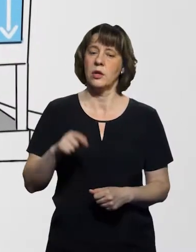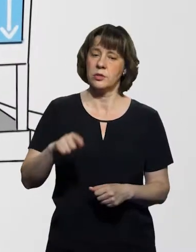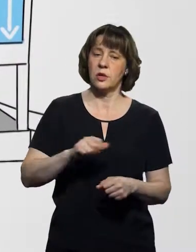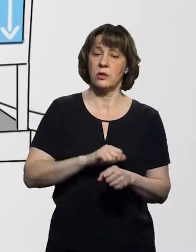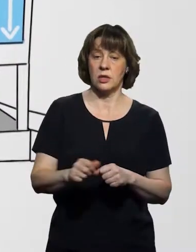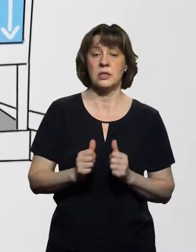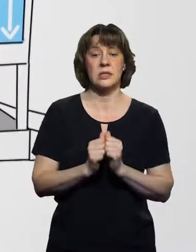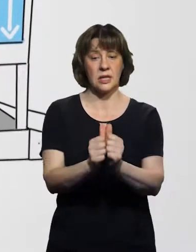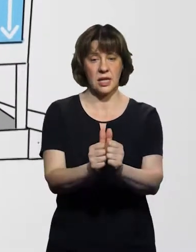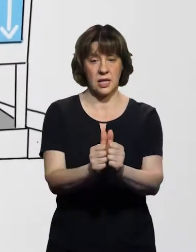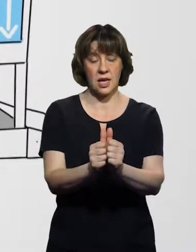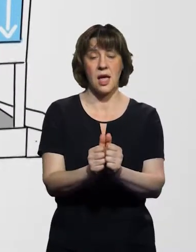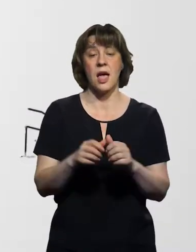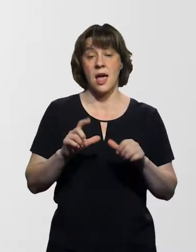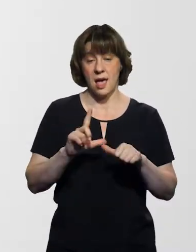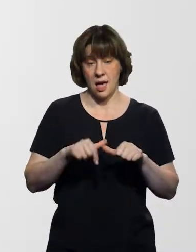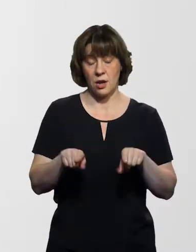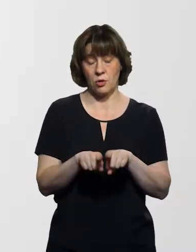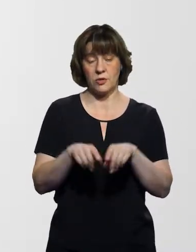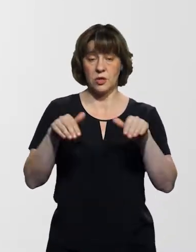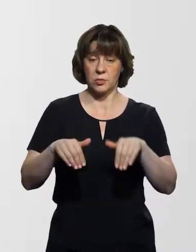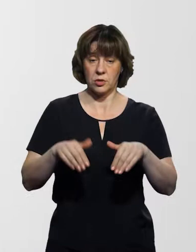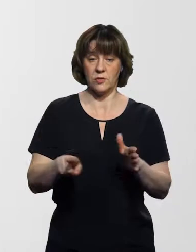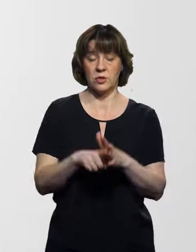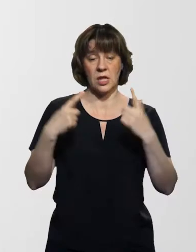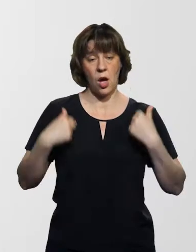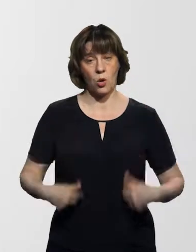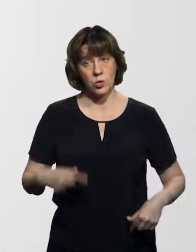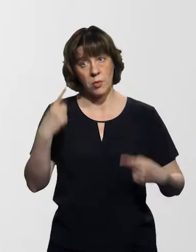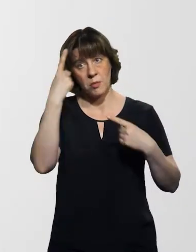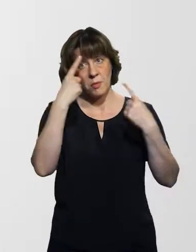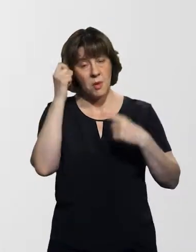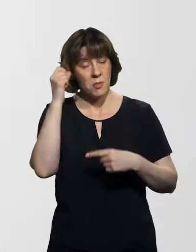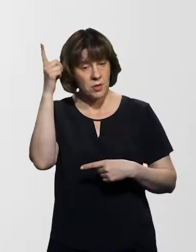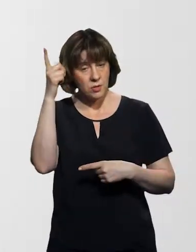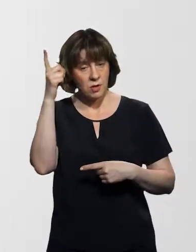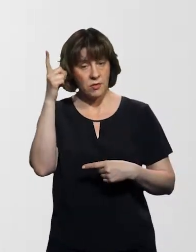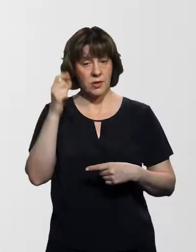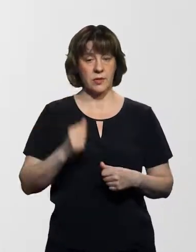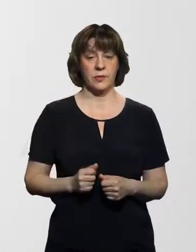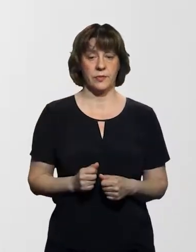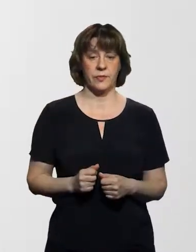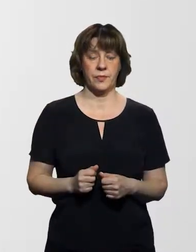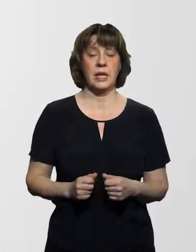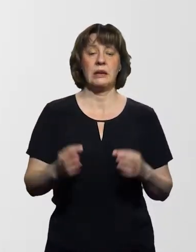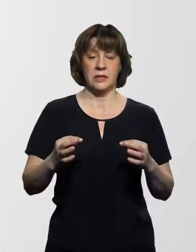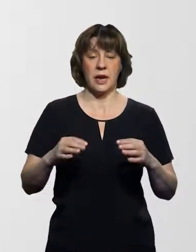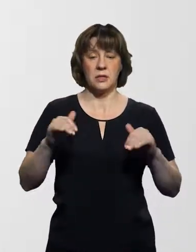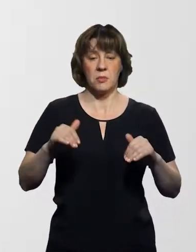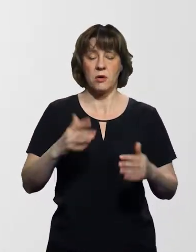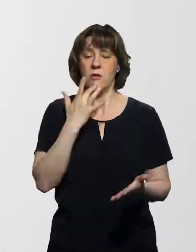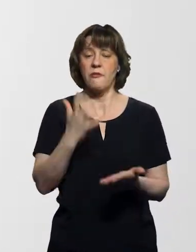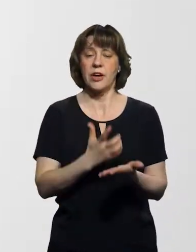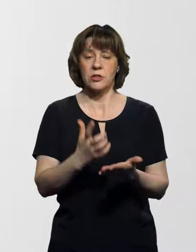wieloma wyzwaniami, ale także z szansą dla osób mających kreatywne pomysły i dla innowacyjnych przedsiębiorców. Właśnie teraz mogą